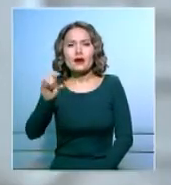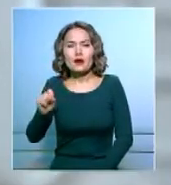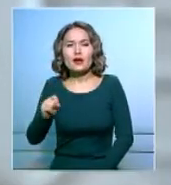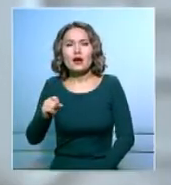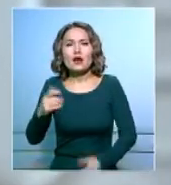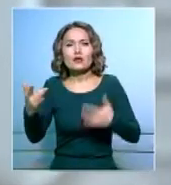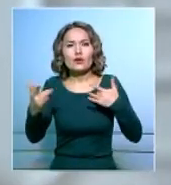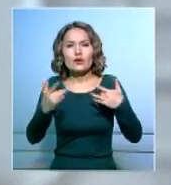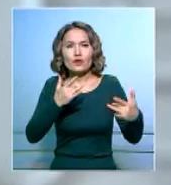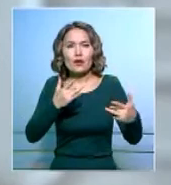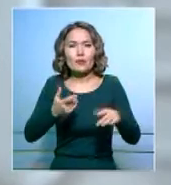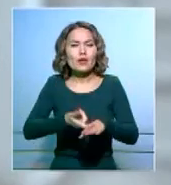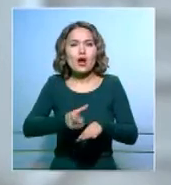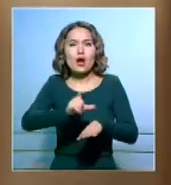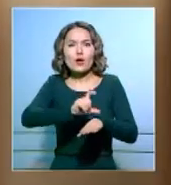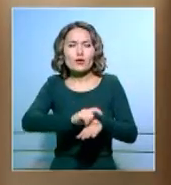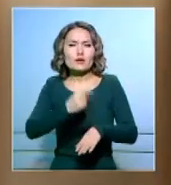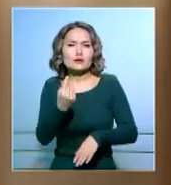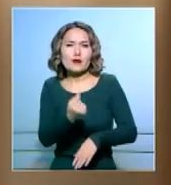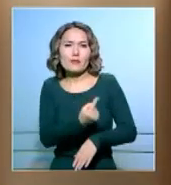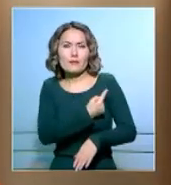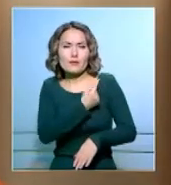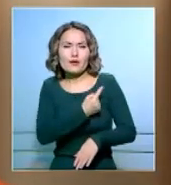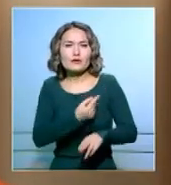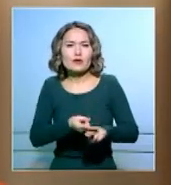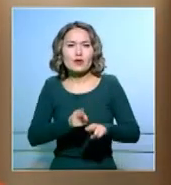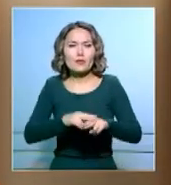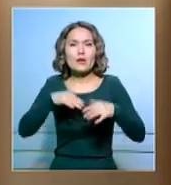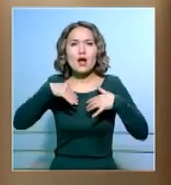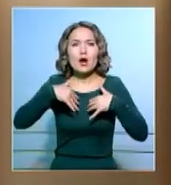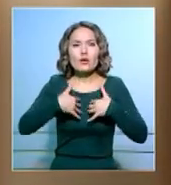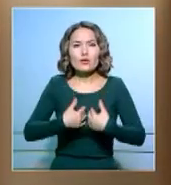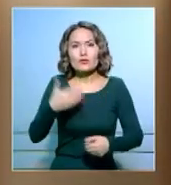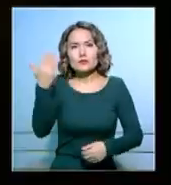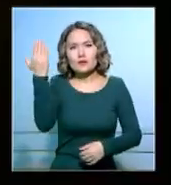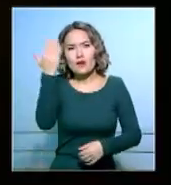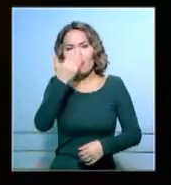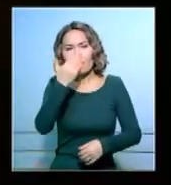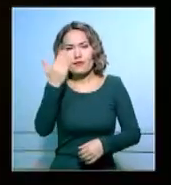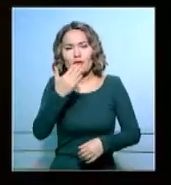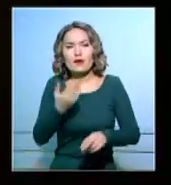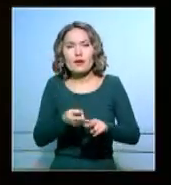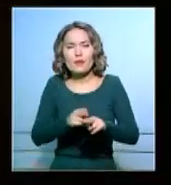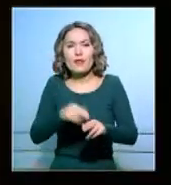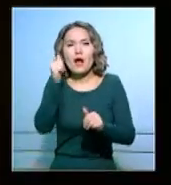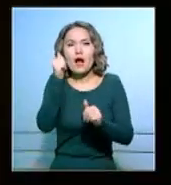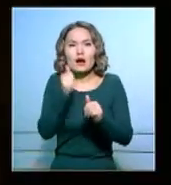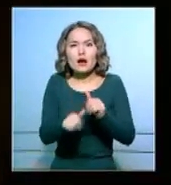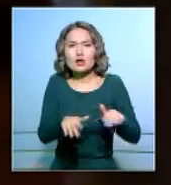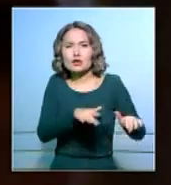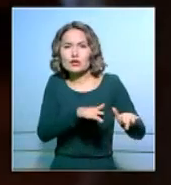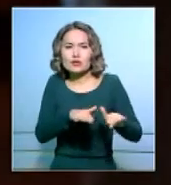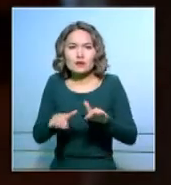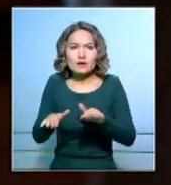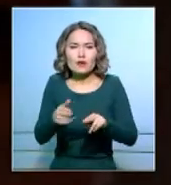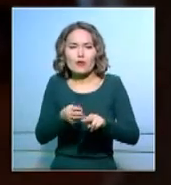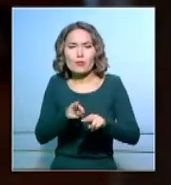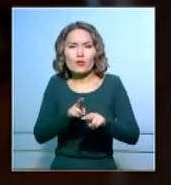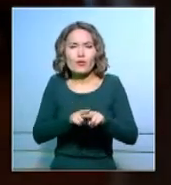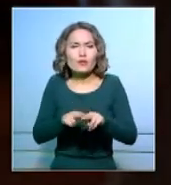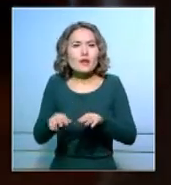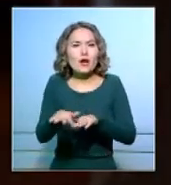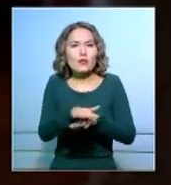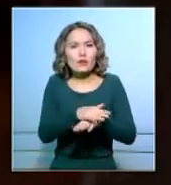ситком жанрындағы фильмдер арқылы жақсы таныс. Алайда драманың орны бөлек, әр қимыл әрекетін көрерменге ой салуы тиіс дейді